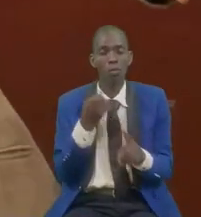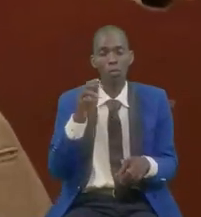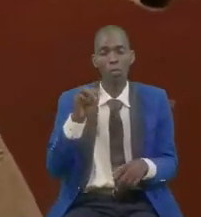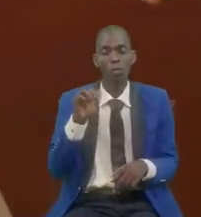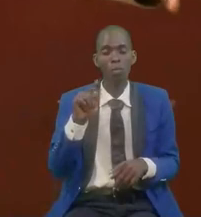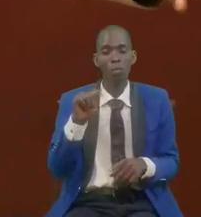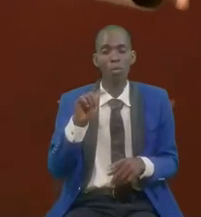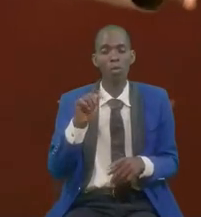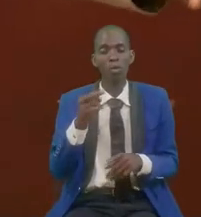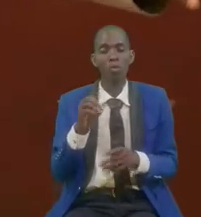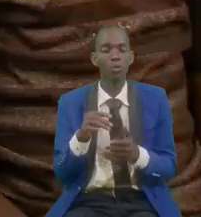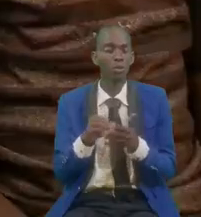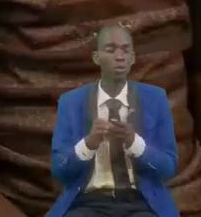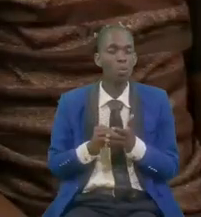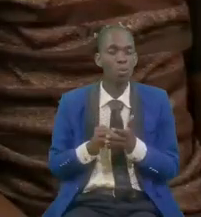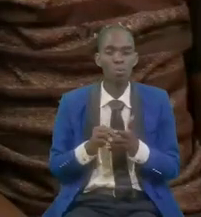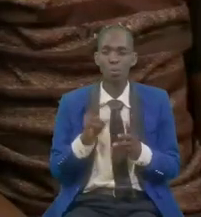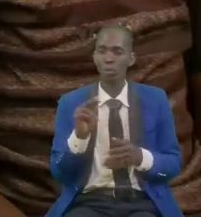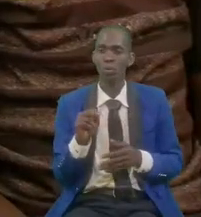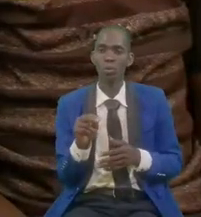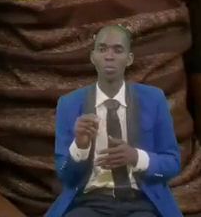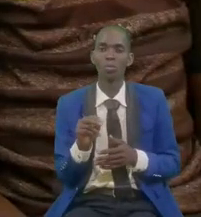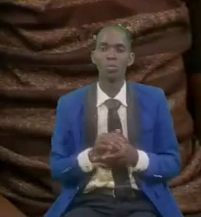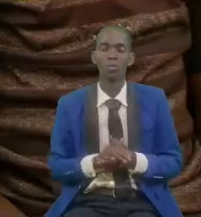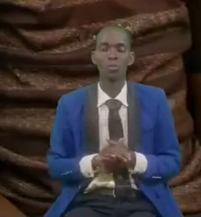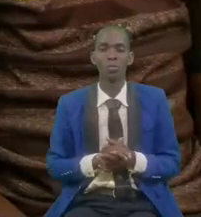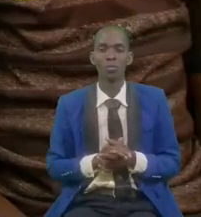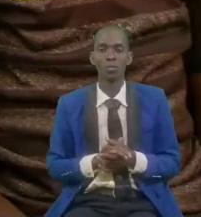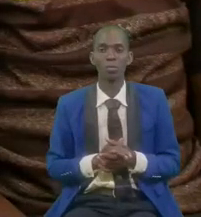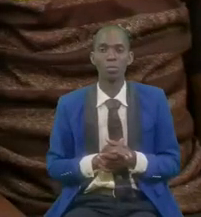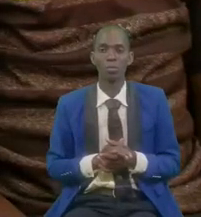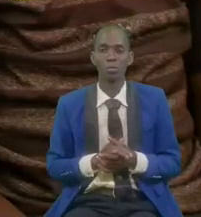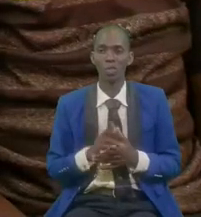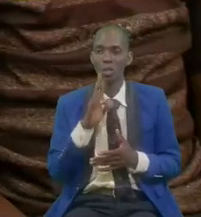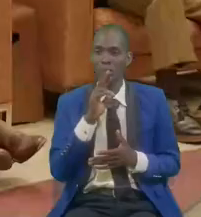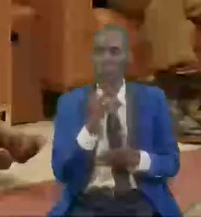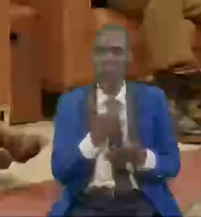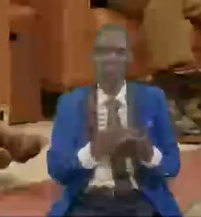aux Romains, est-ce la parole de Paul? Vous avez retenu la maison?